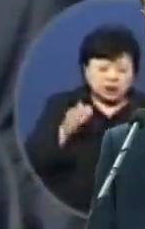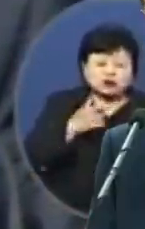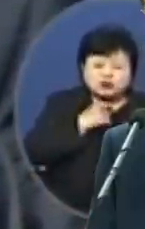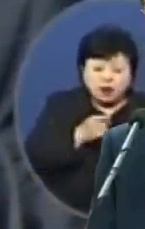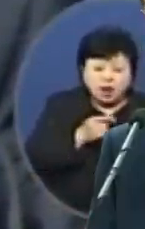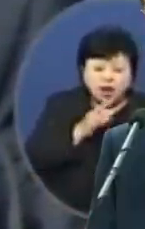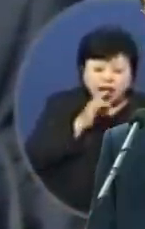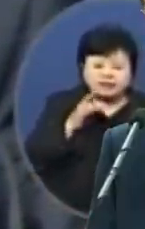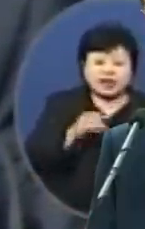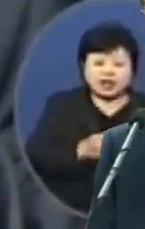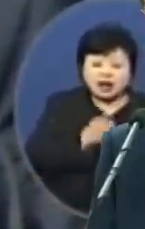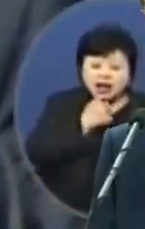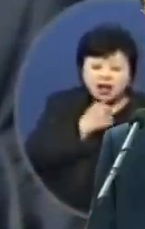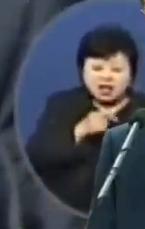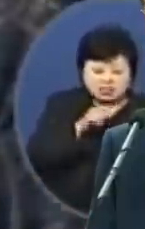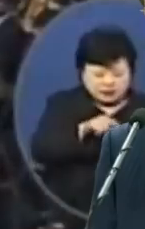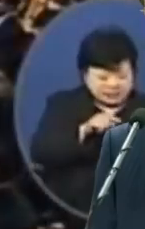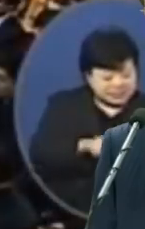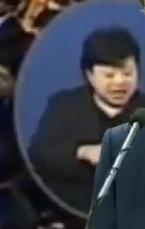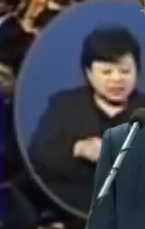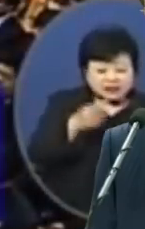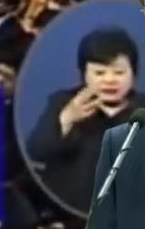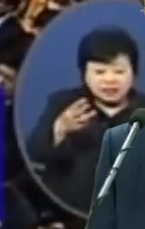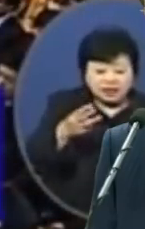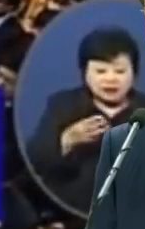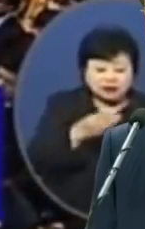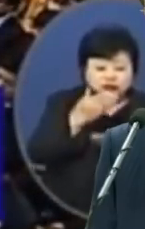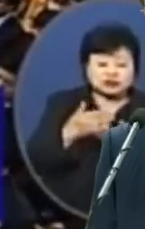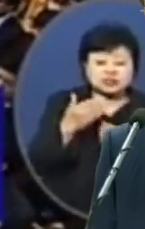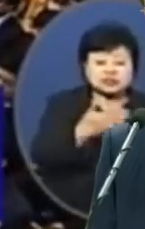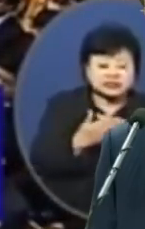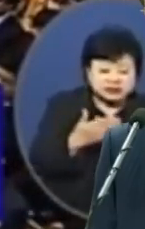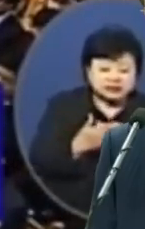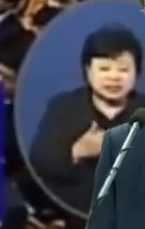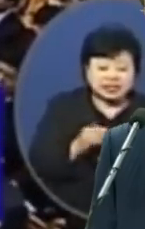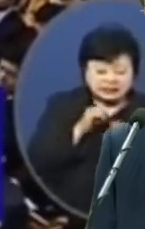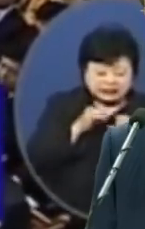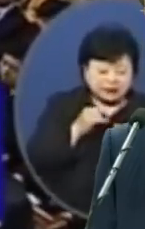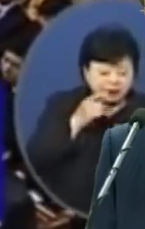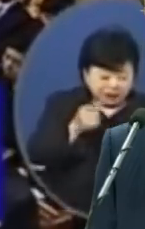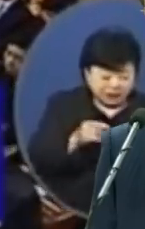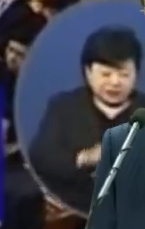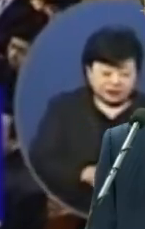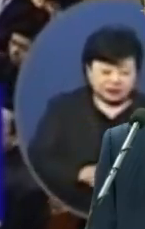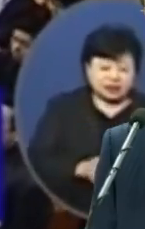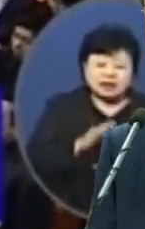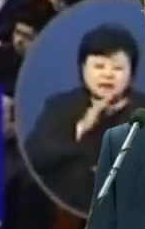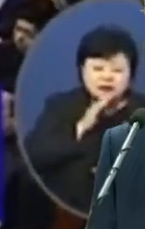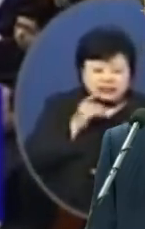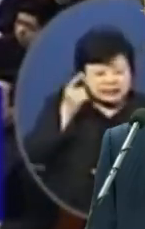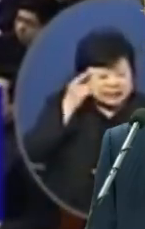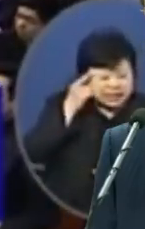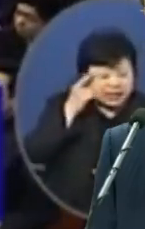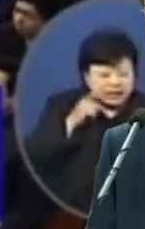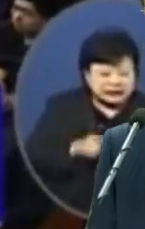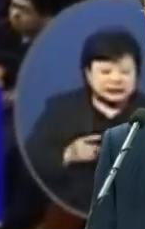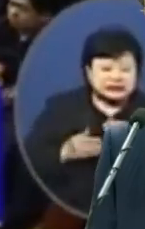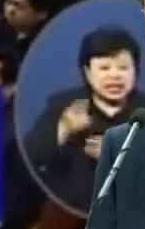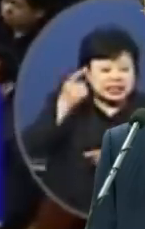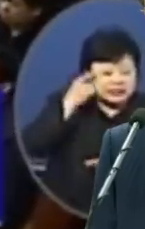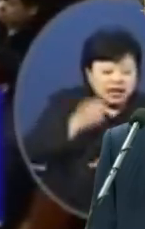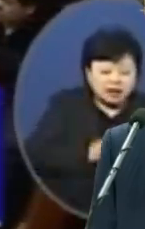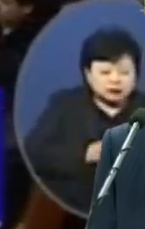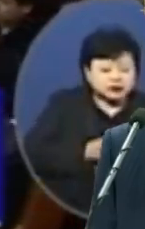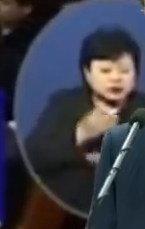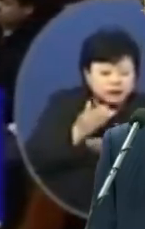것입니까? 로마서 12장 3절에 내게 주신 은혜로 말미암아 너희 각 사람에게 말하니 마땅히 생각할 그 이상의 생각을